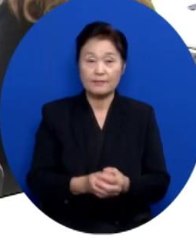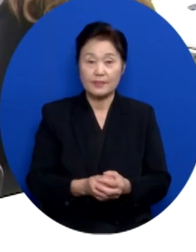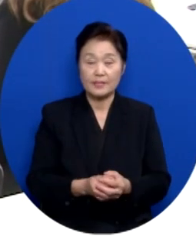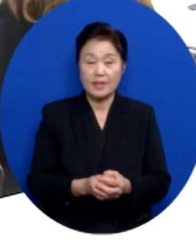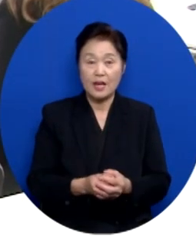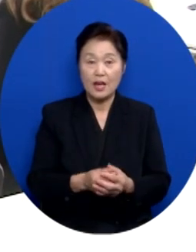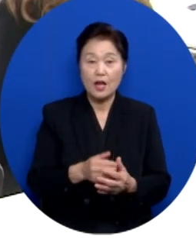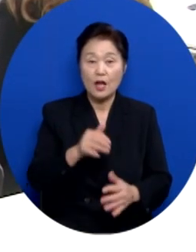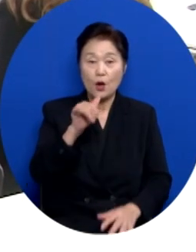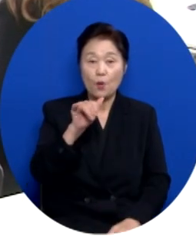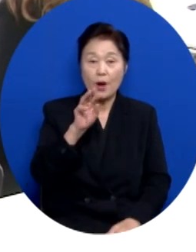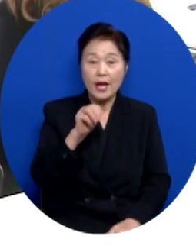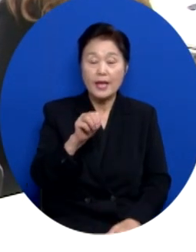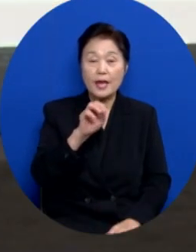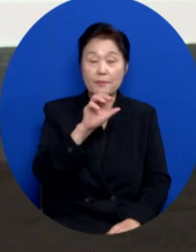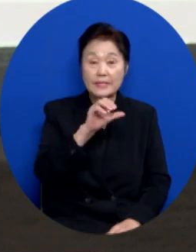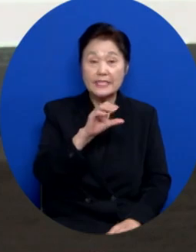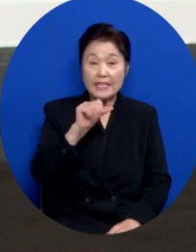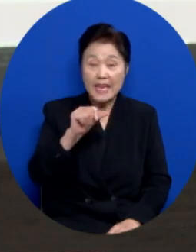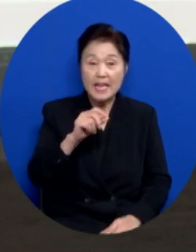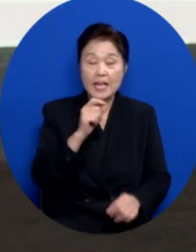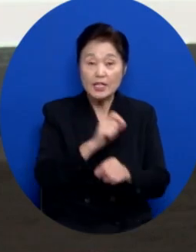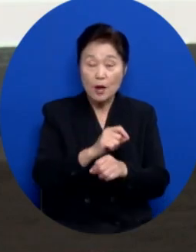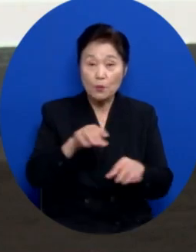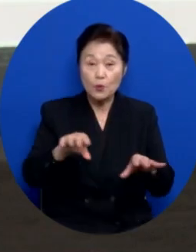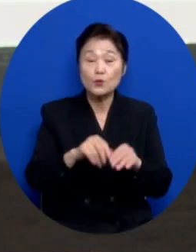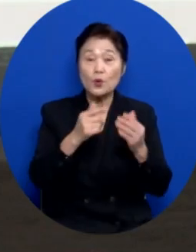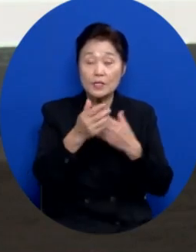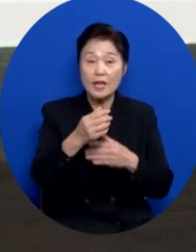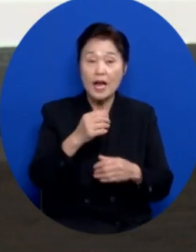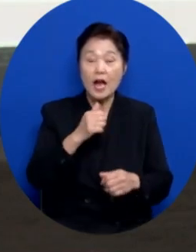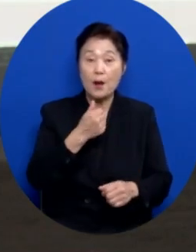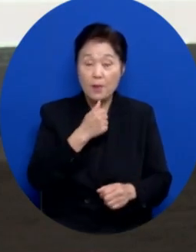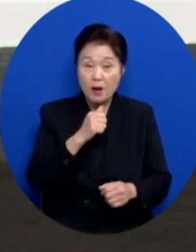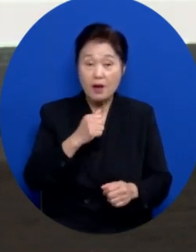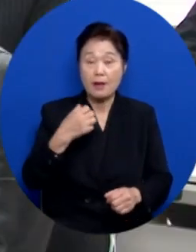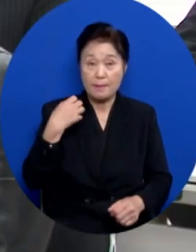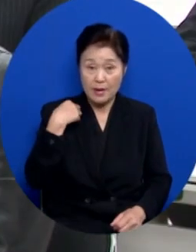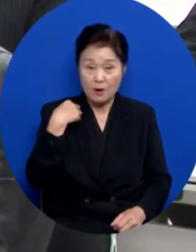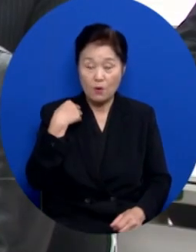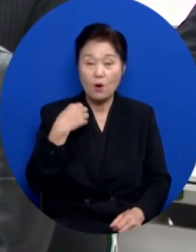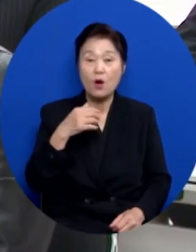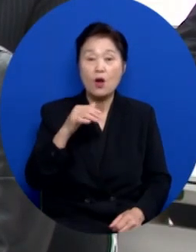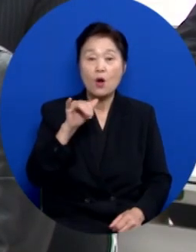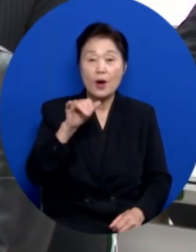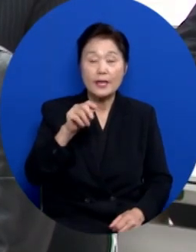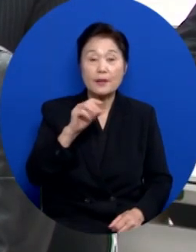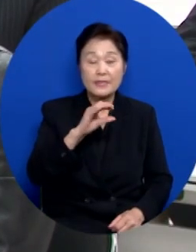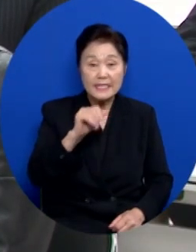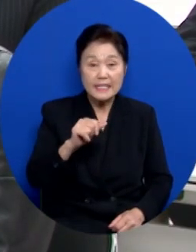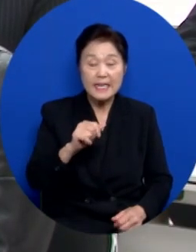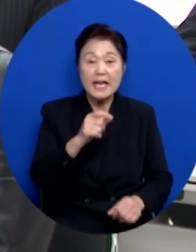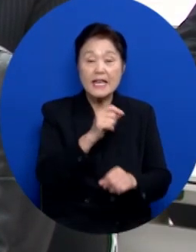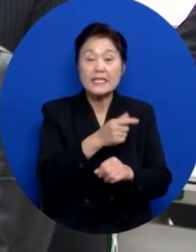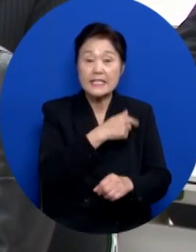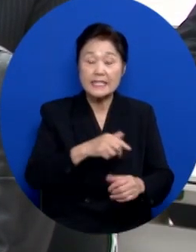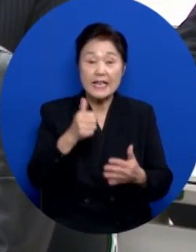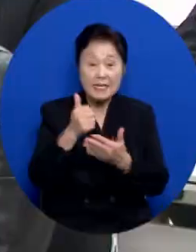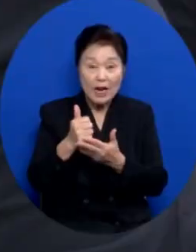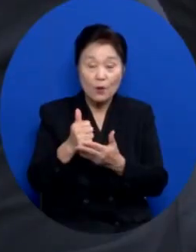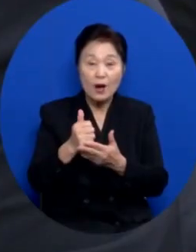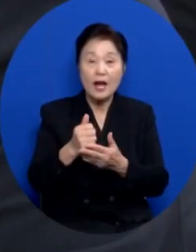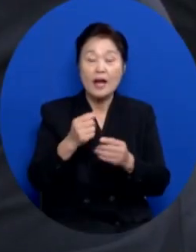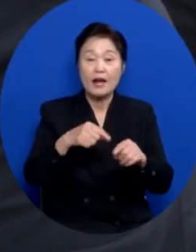포항 YMCA 정기석 사무총장의 인도로 드려진 예배에선 김민규 YMCA 이사장과 김인혜 YWCA